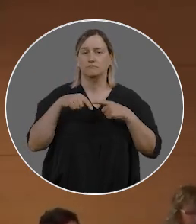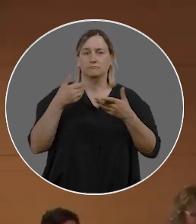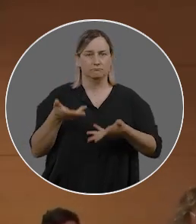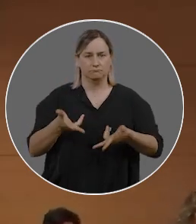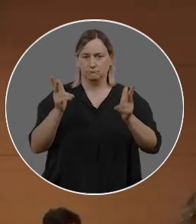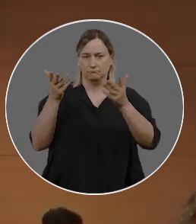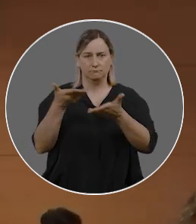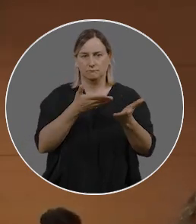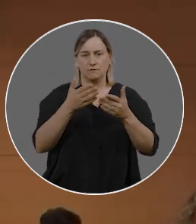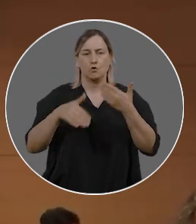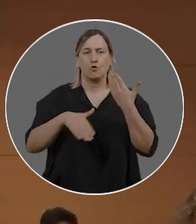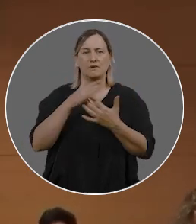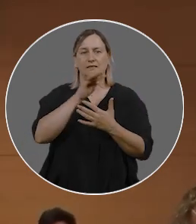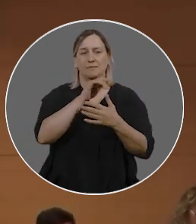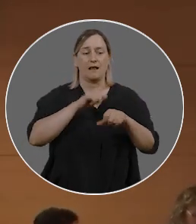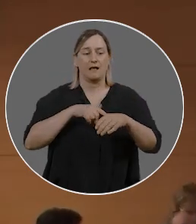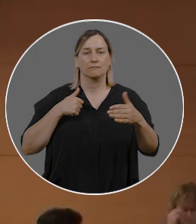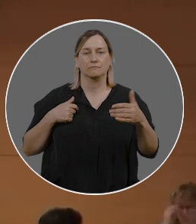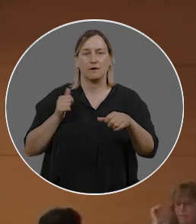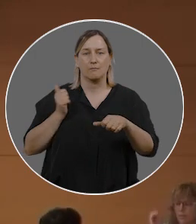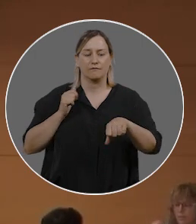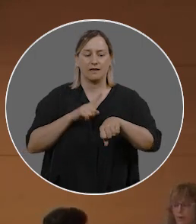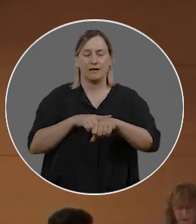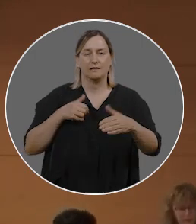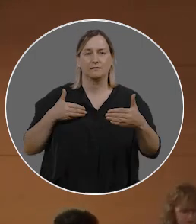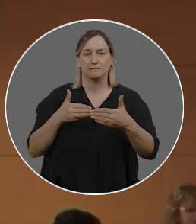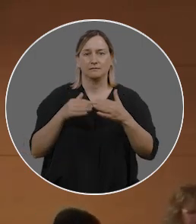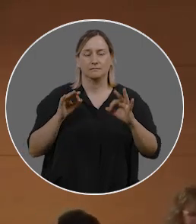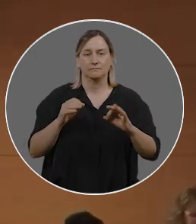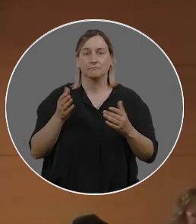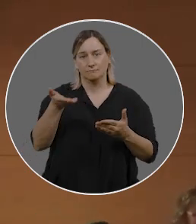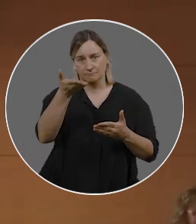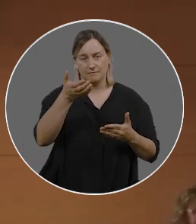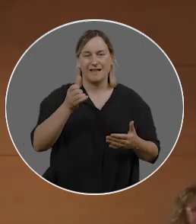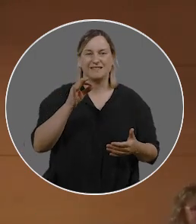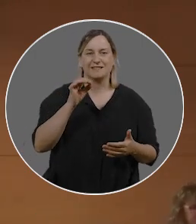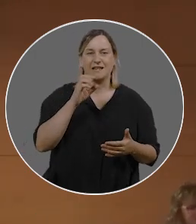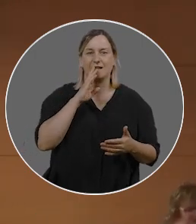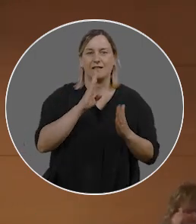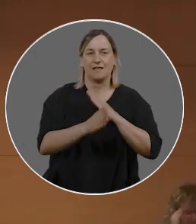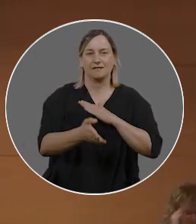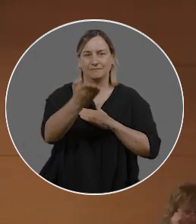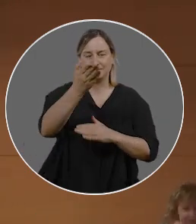comencin per apurar al màxim. No, vinga, retallar. Esther.